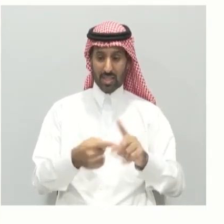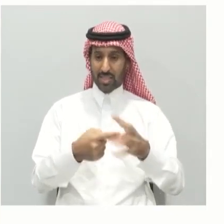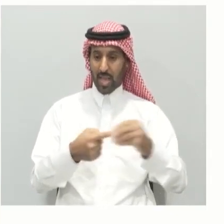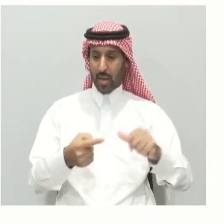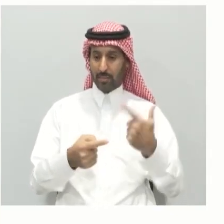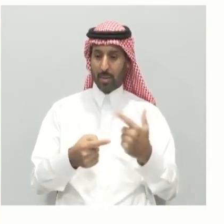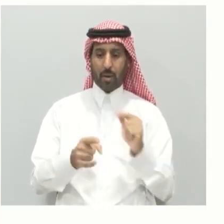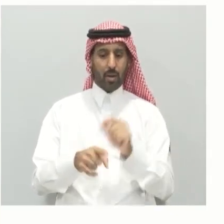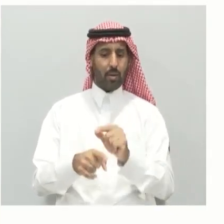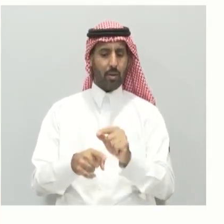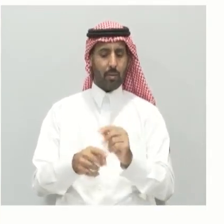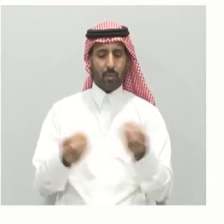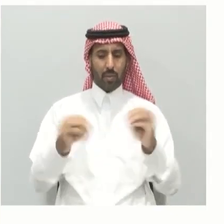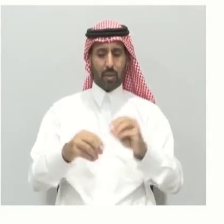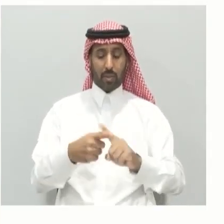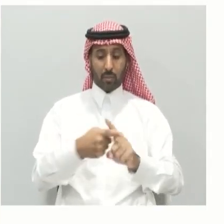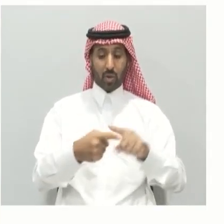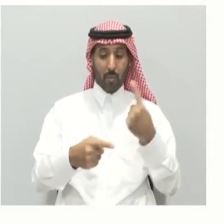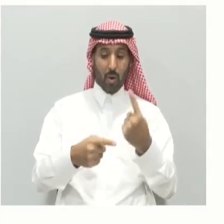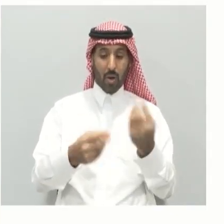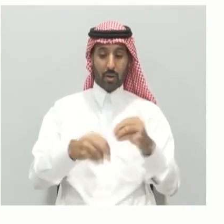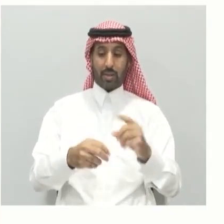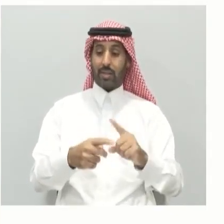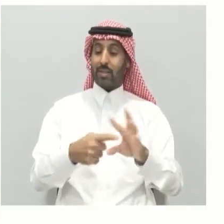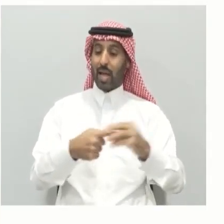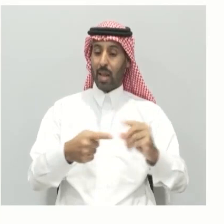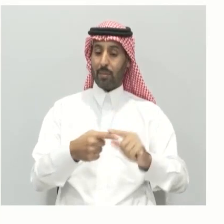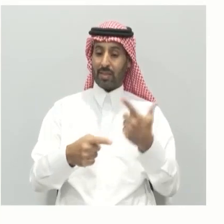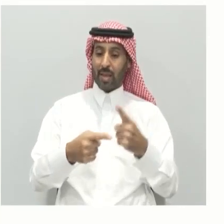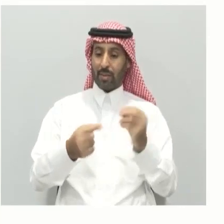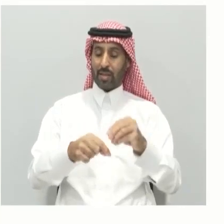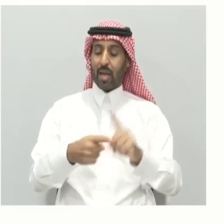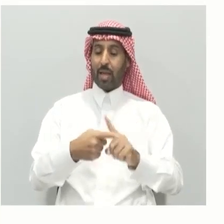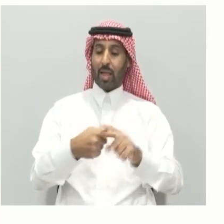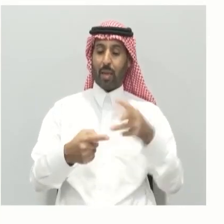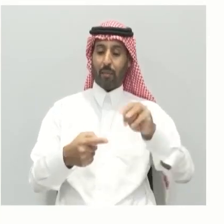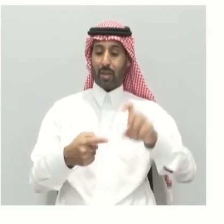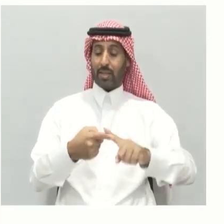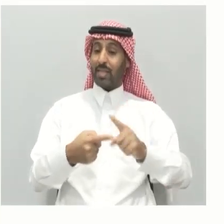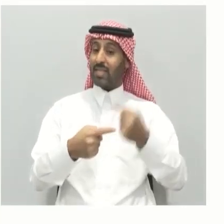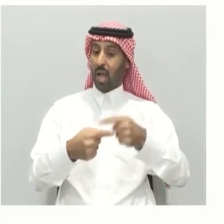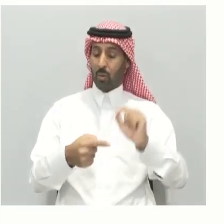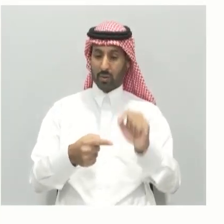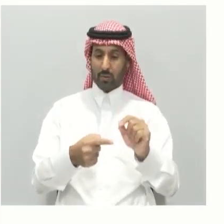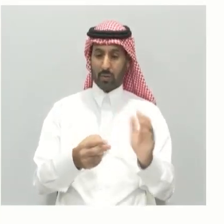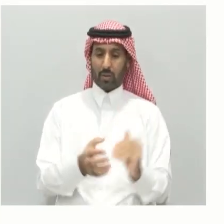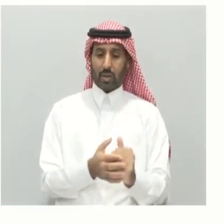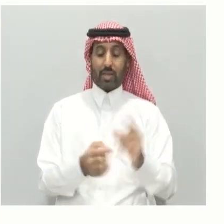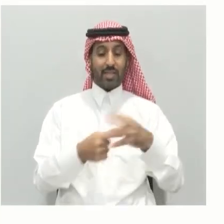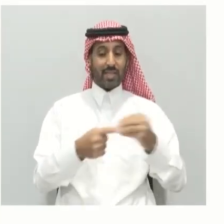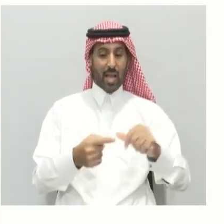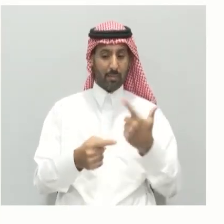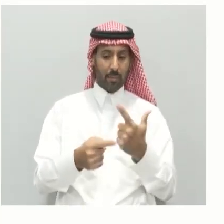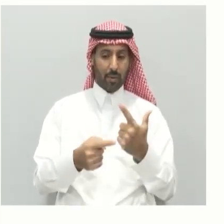س لمين بعد ما اضفت له موجب واحد بيكون عندي هنا سالب س زائد ام ان يساوي صفر اذا في هذه الحاله السالب